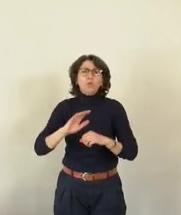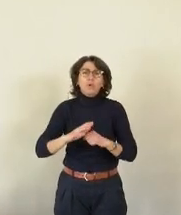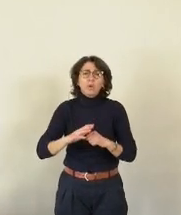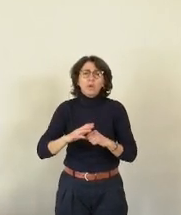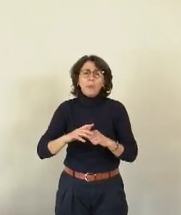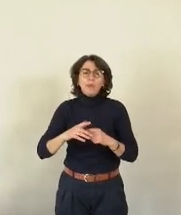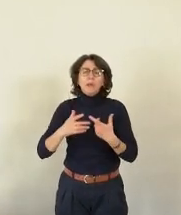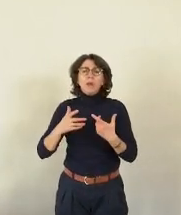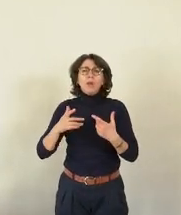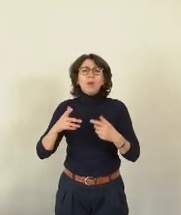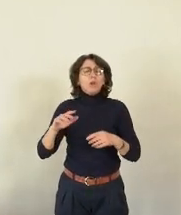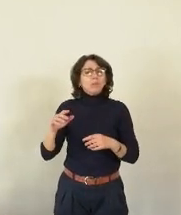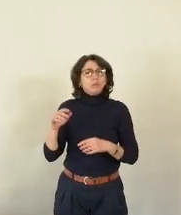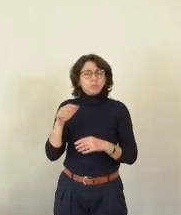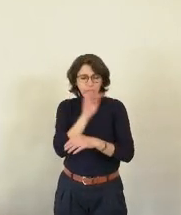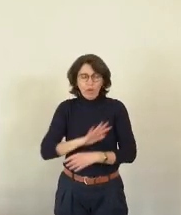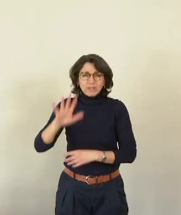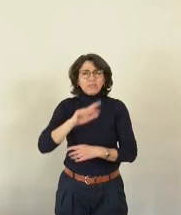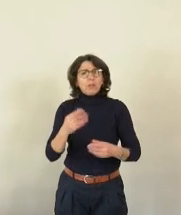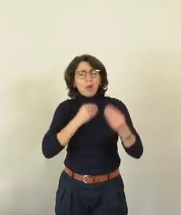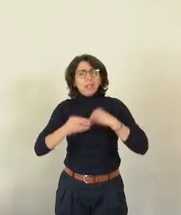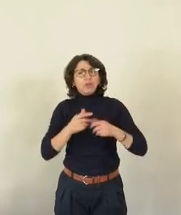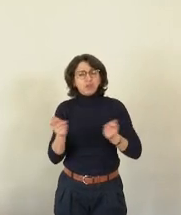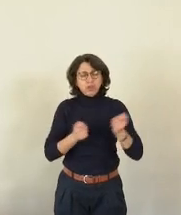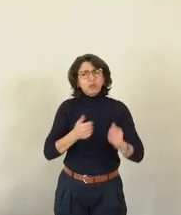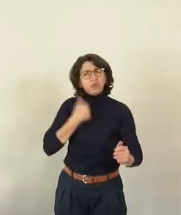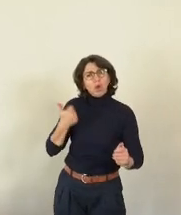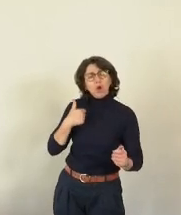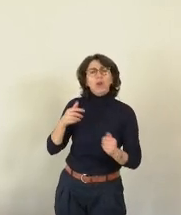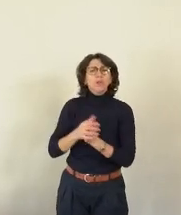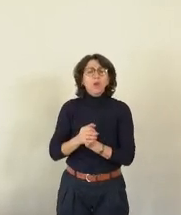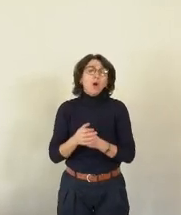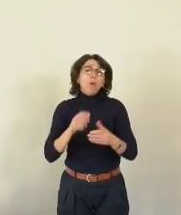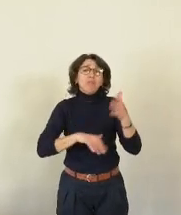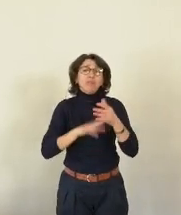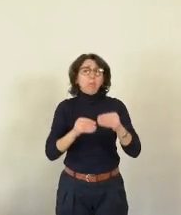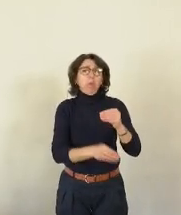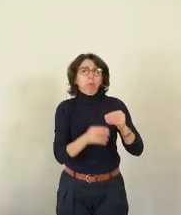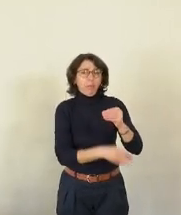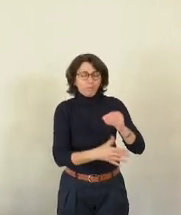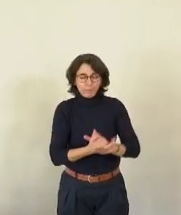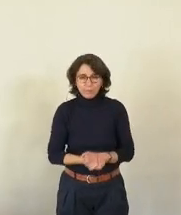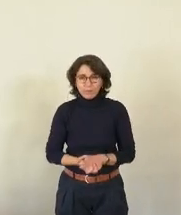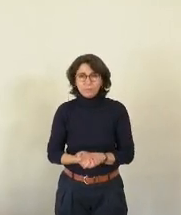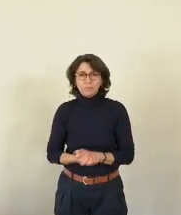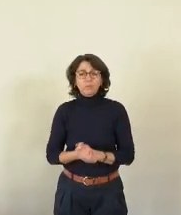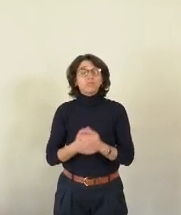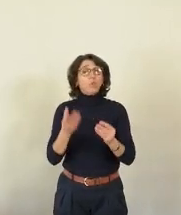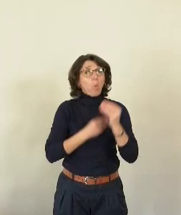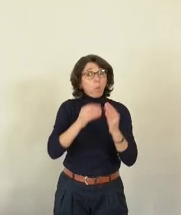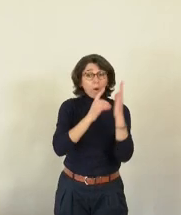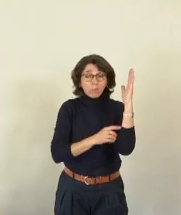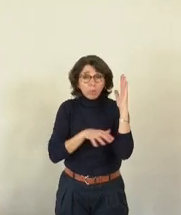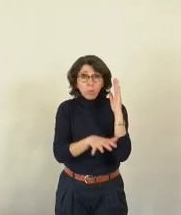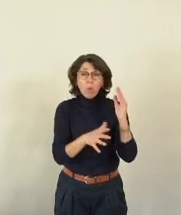la République en marche du Finistère sendrine leffer en 2021 un rapport très vite enterré ou des amendements déposés par plusieurs